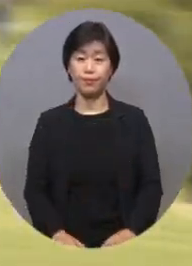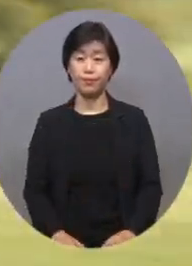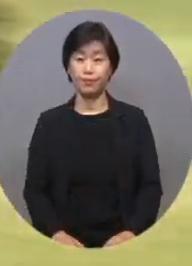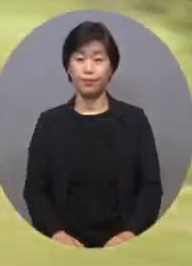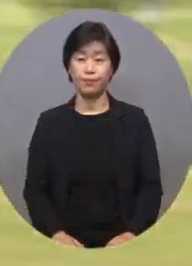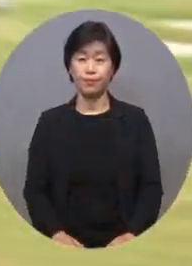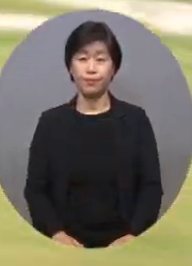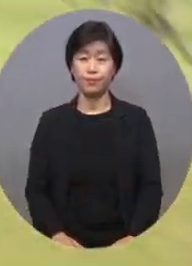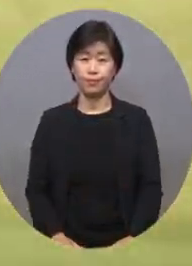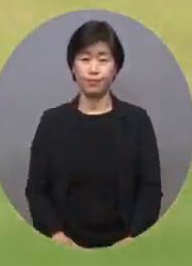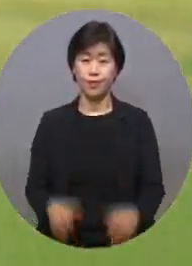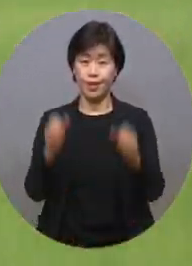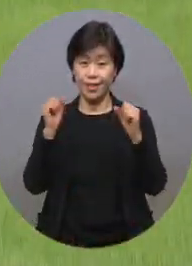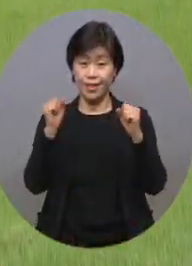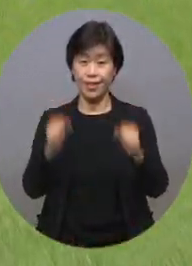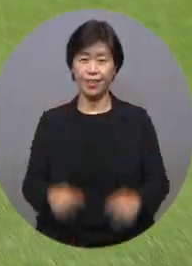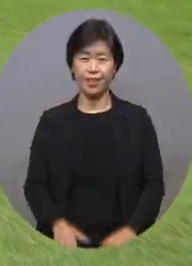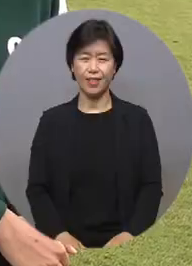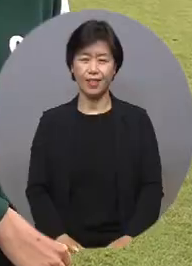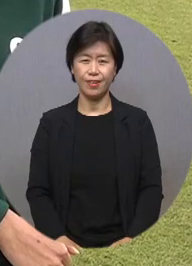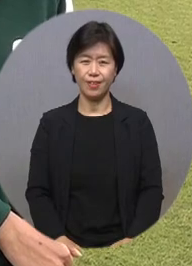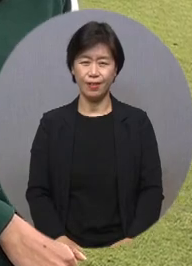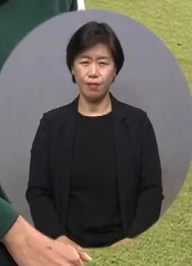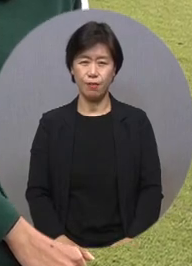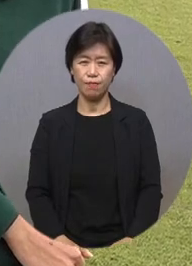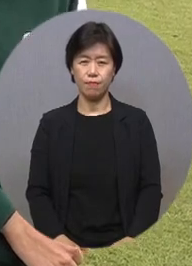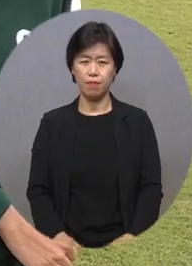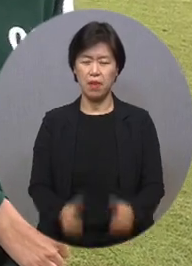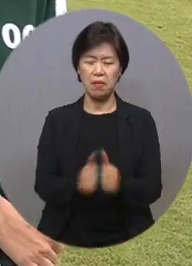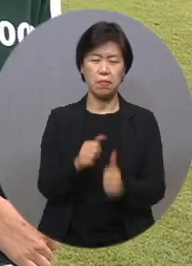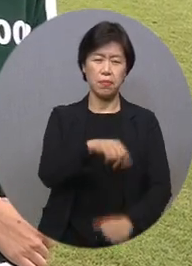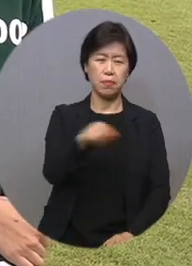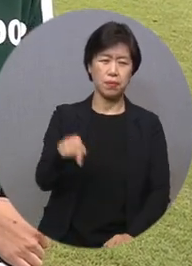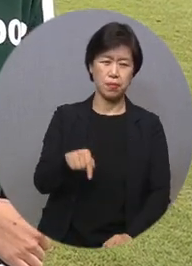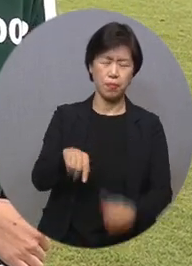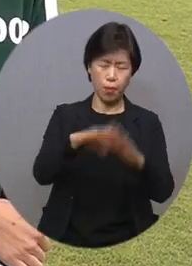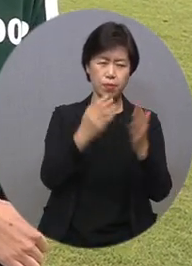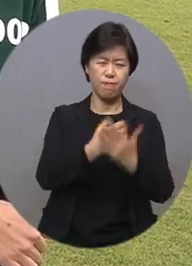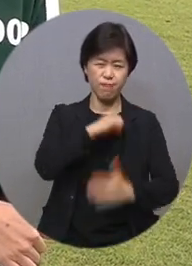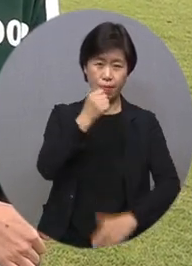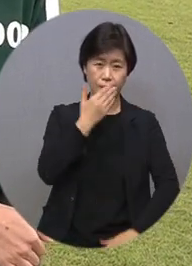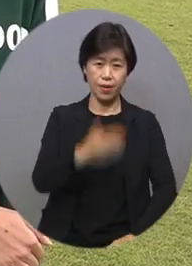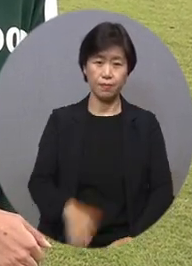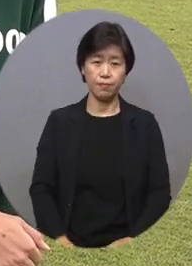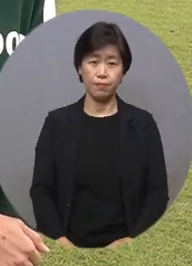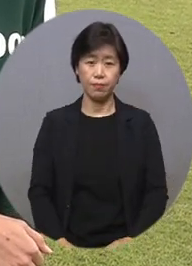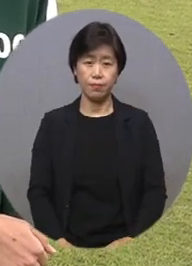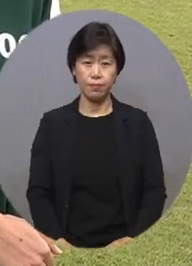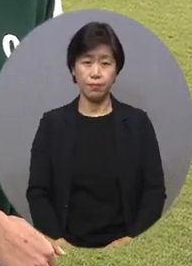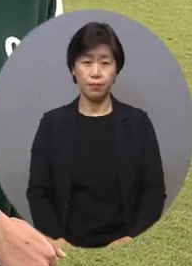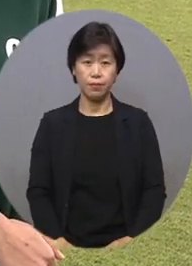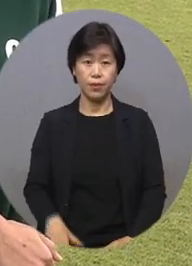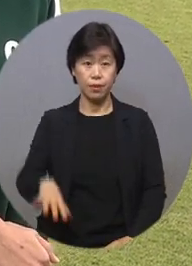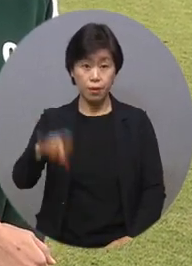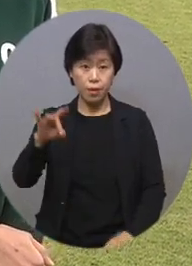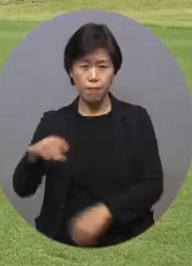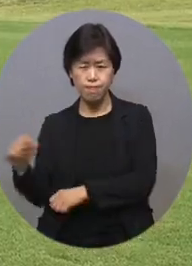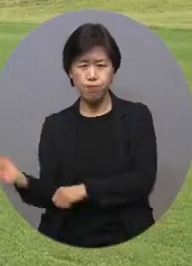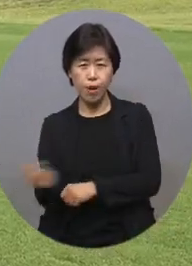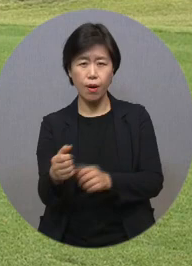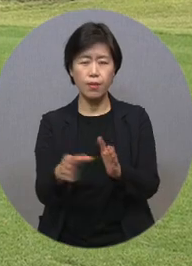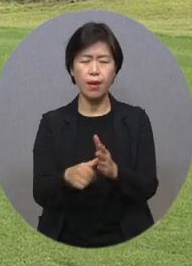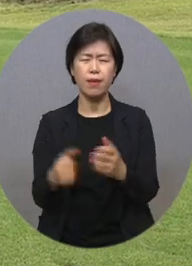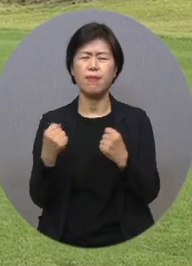1번 화이팅. 우리가 18홀 다 이기자. 이게 처음에 친 사람이 이렇게 치면 힘이 안 들어갈 수가 없거든.